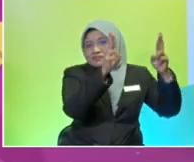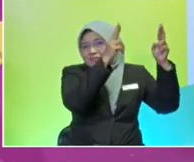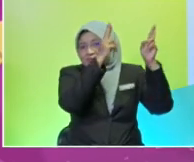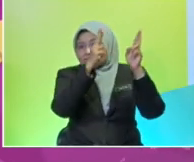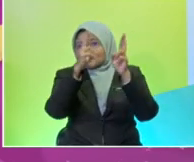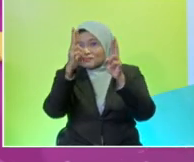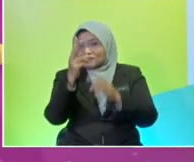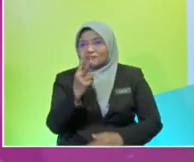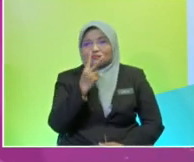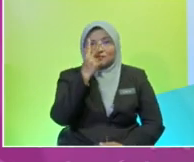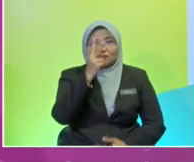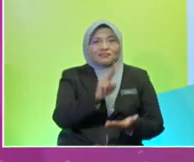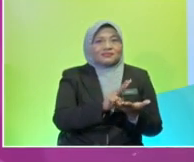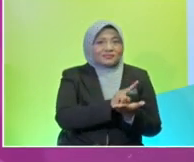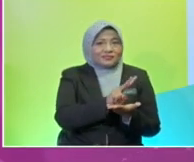kita kenapa